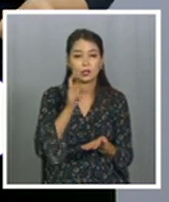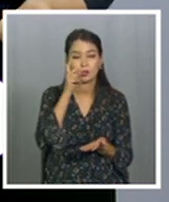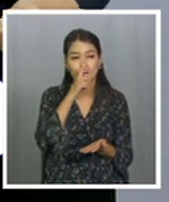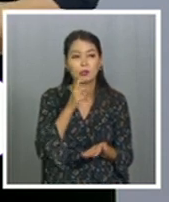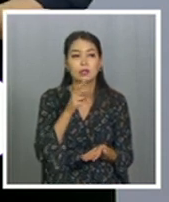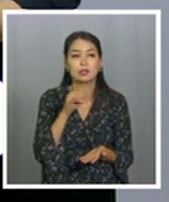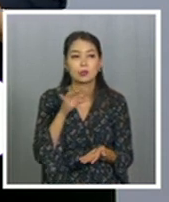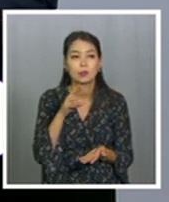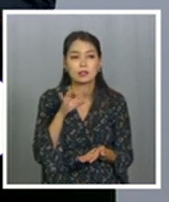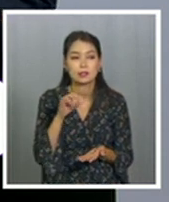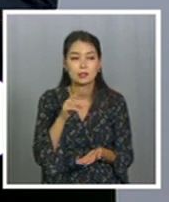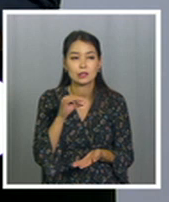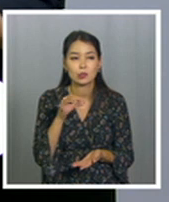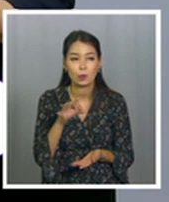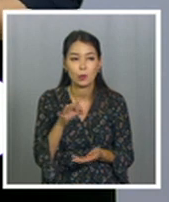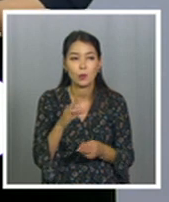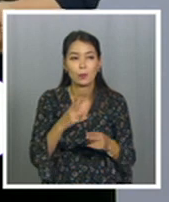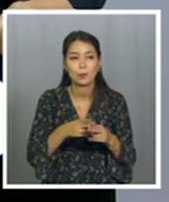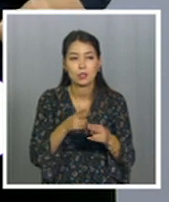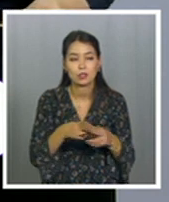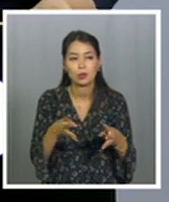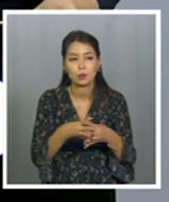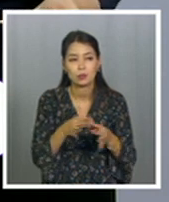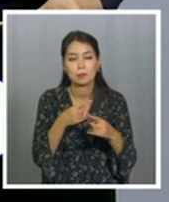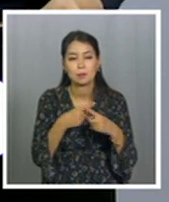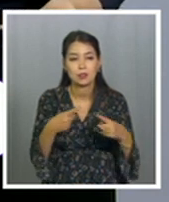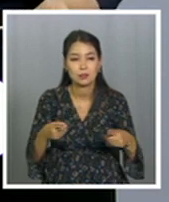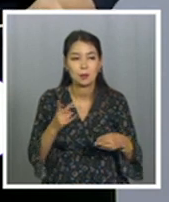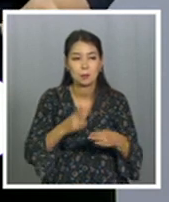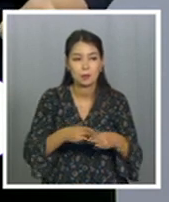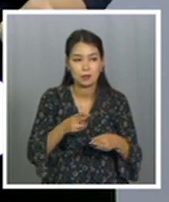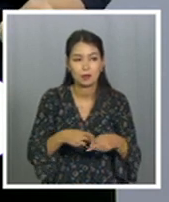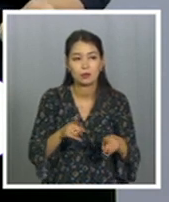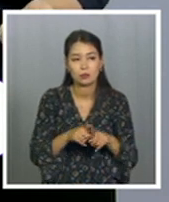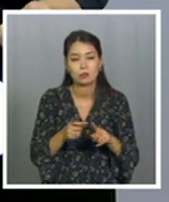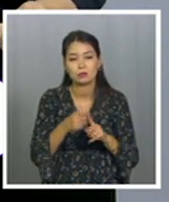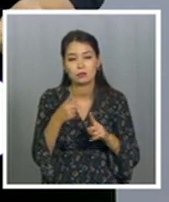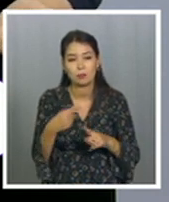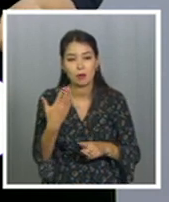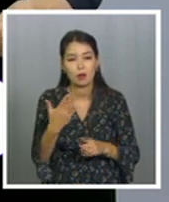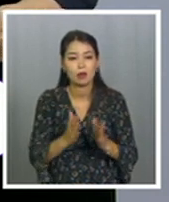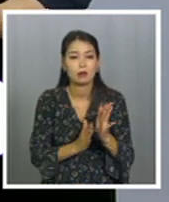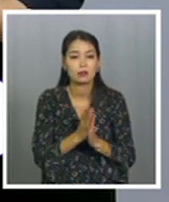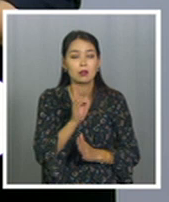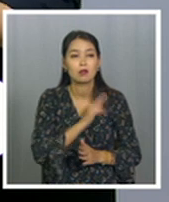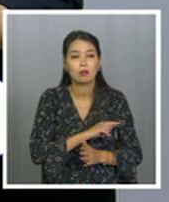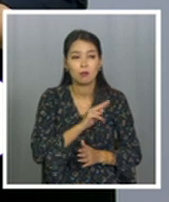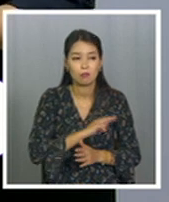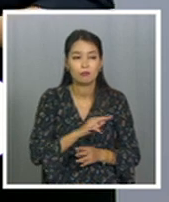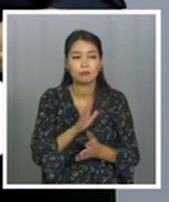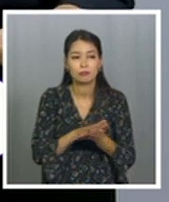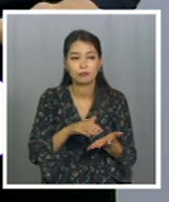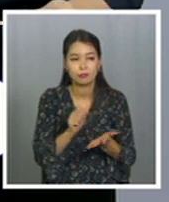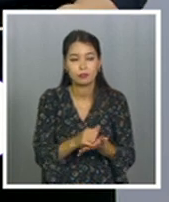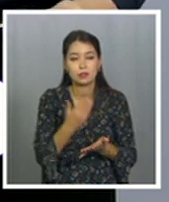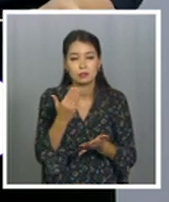күйе, мыс қосылыстары және де басқа да металдар жапырақтың қызметін бұзып, фотосинтез